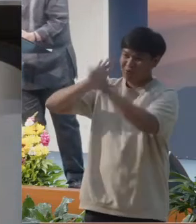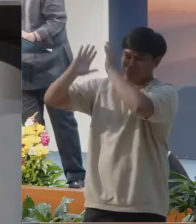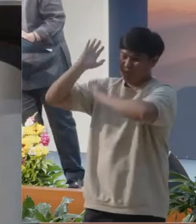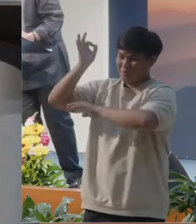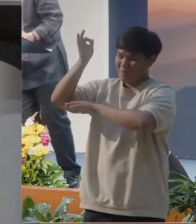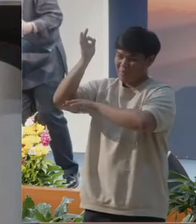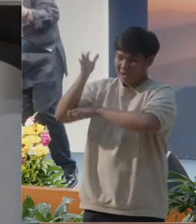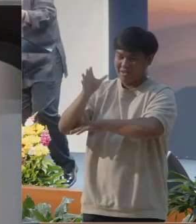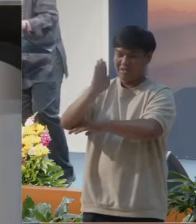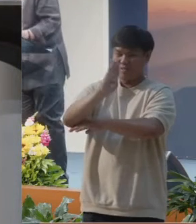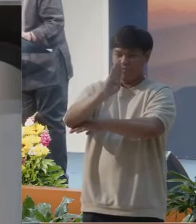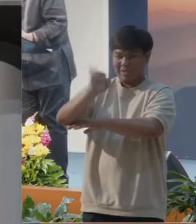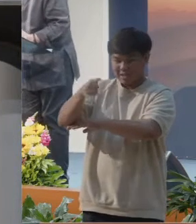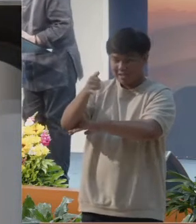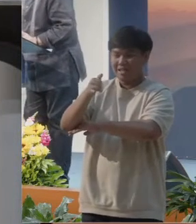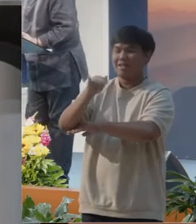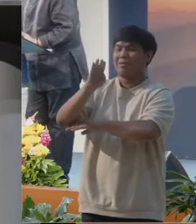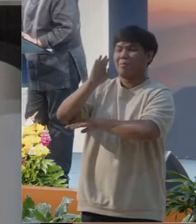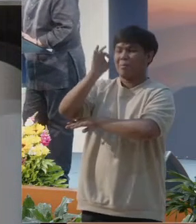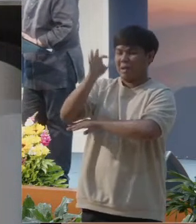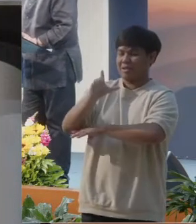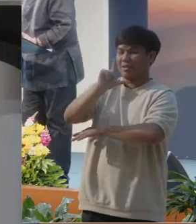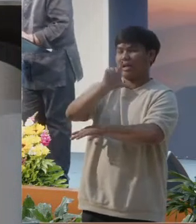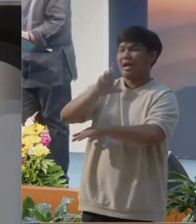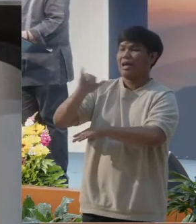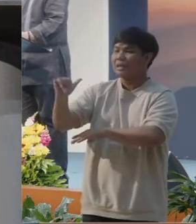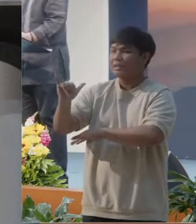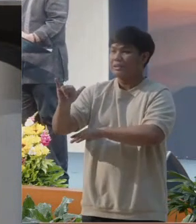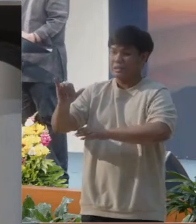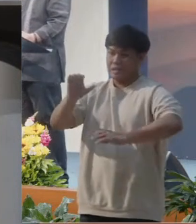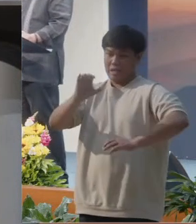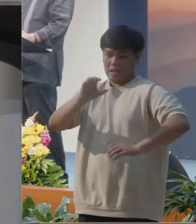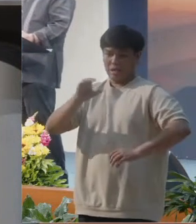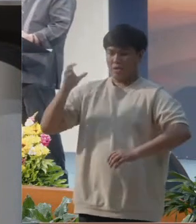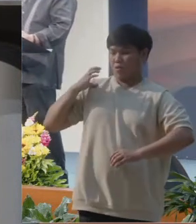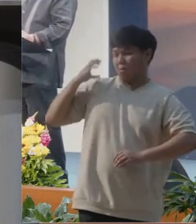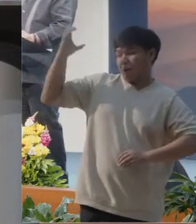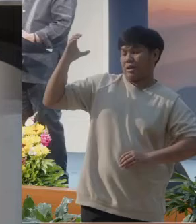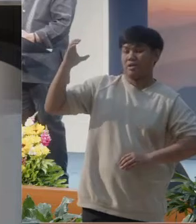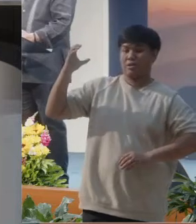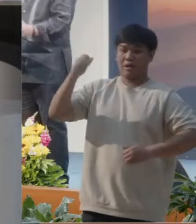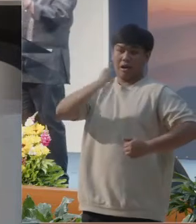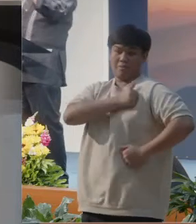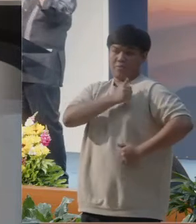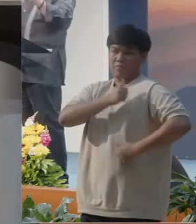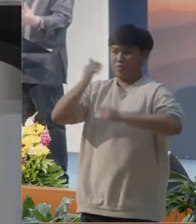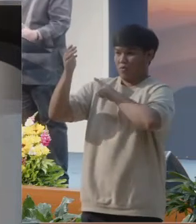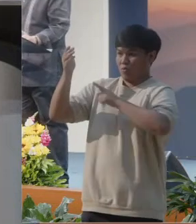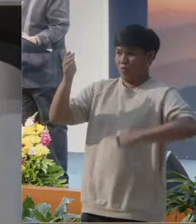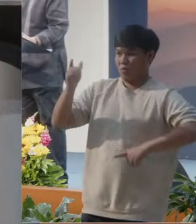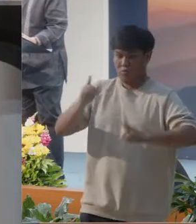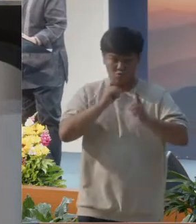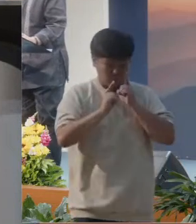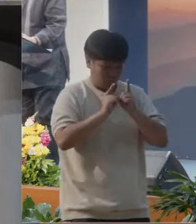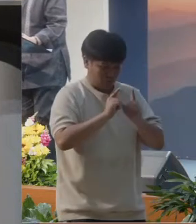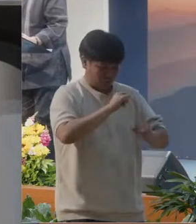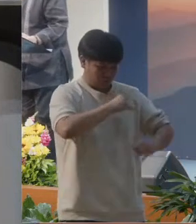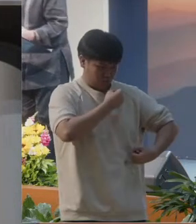turo ni Pastor Larry doon sa Jericho, yung pong commander of the army of the Lord. Di ba kinausap niya?